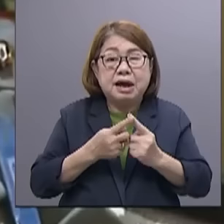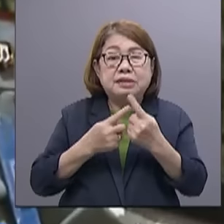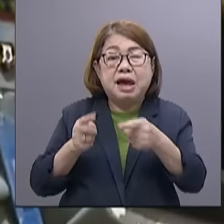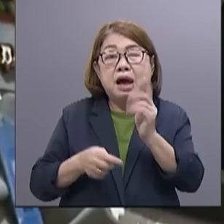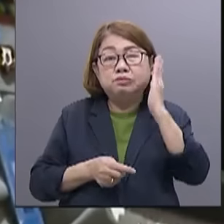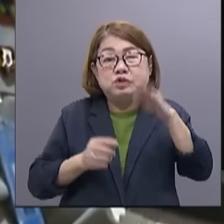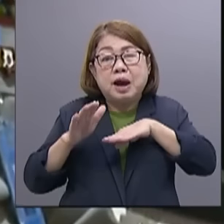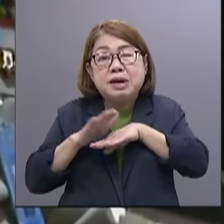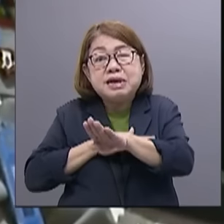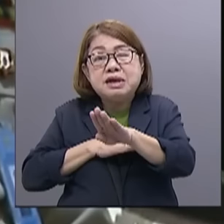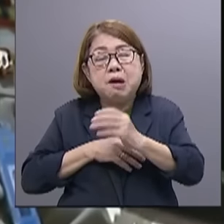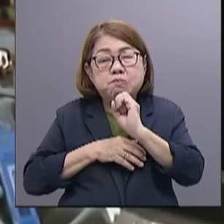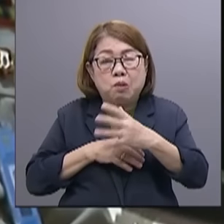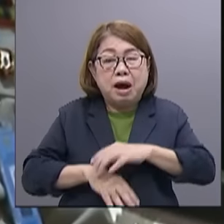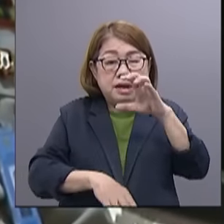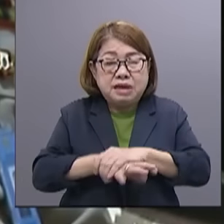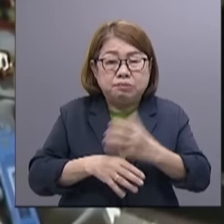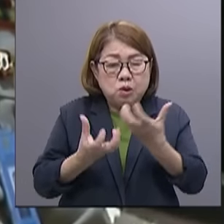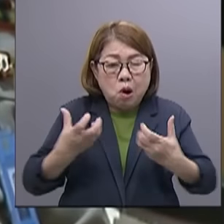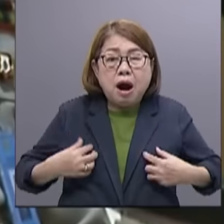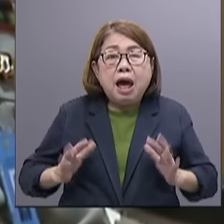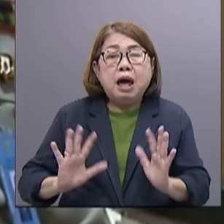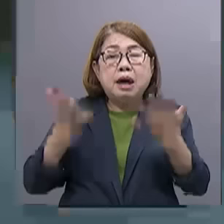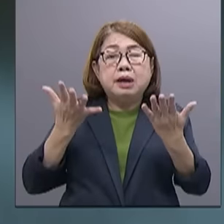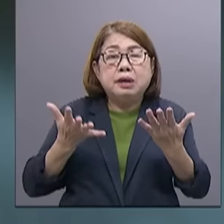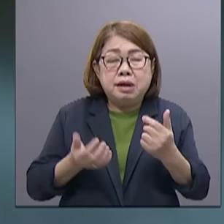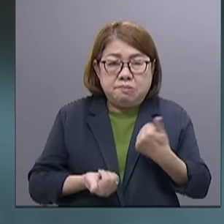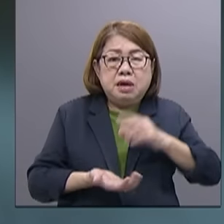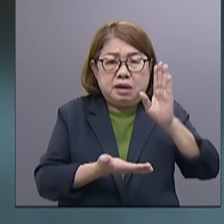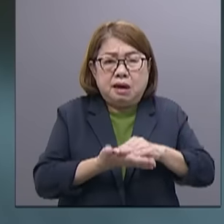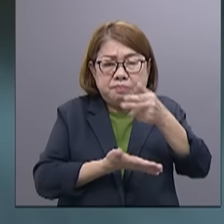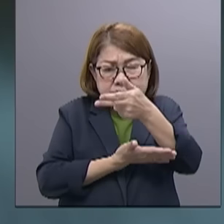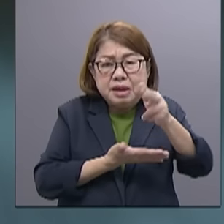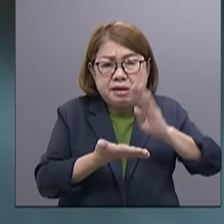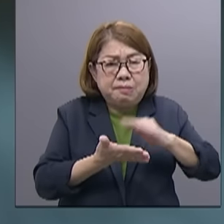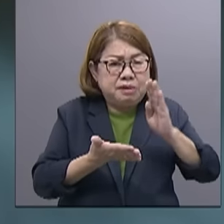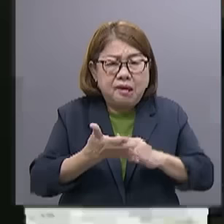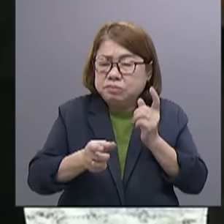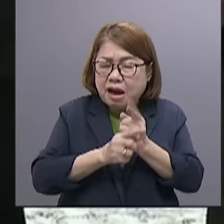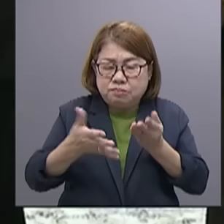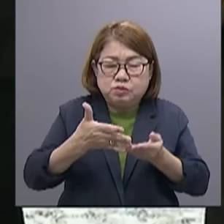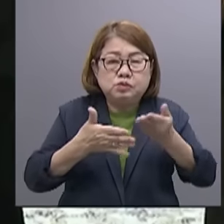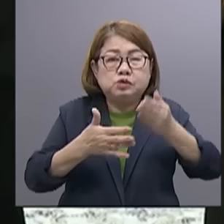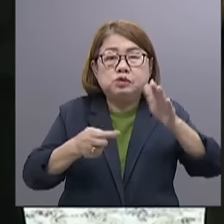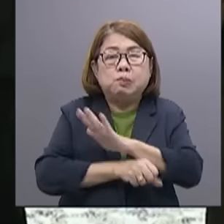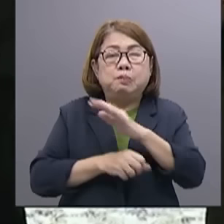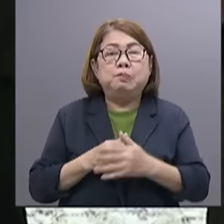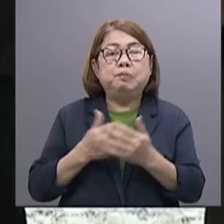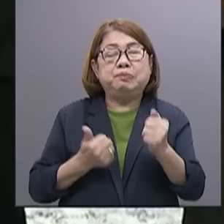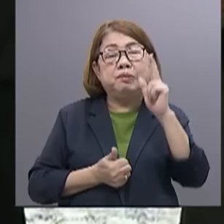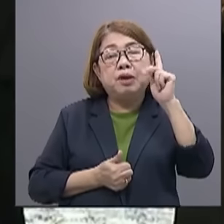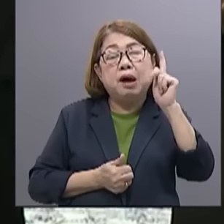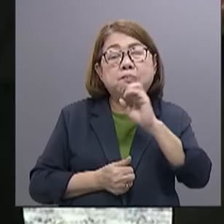ว่ามีทรัพย์สินหายไประหว่างถูกจับเจ้าหน้าที่บอกว่ามีการบันทึกภาพการจับกลุ่มทุกขั้นตอนซึ่งล่าสุดก็มีรายงานบอกว่